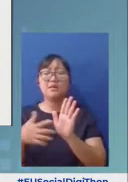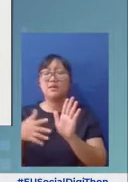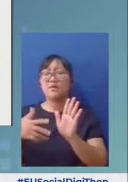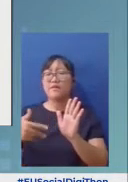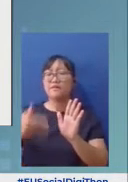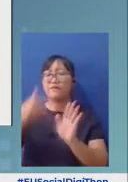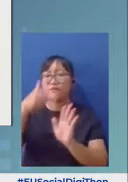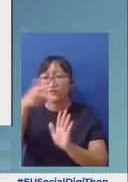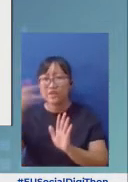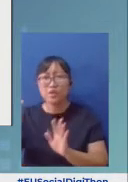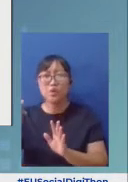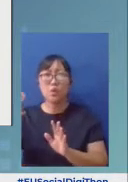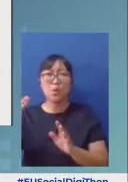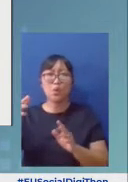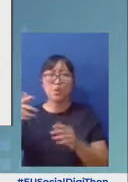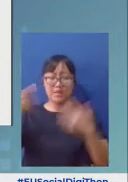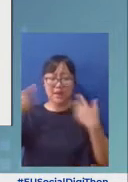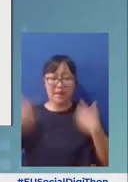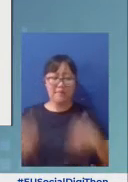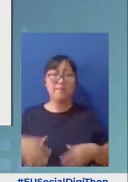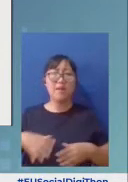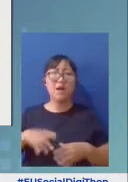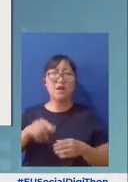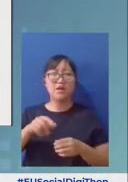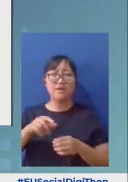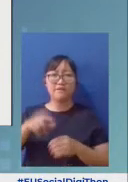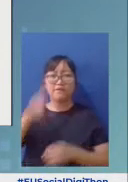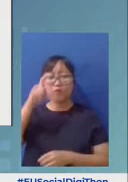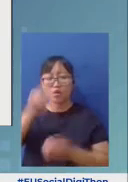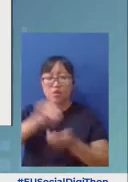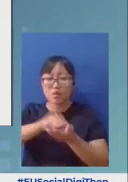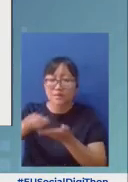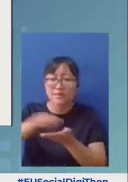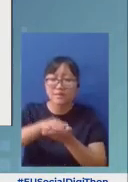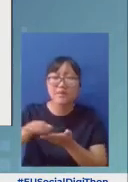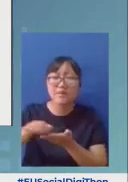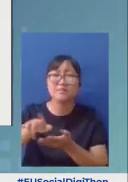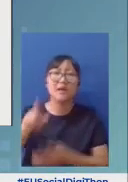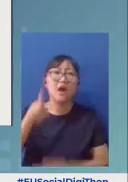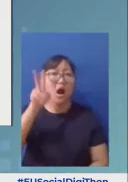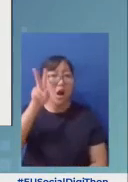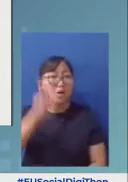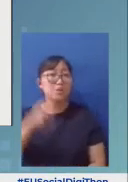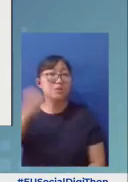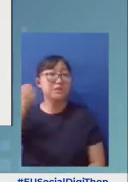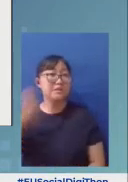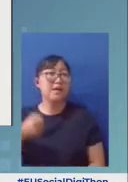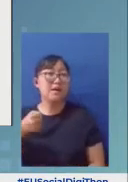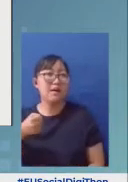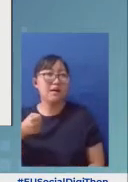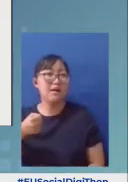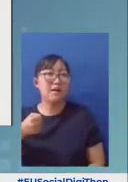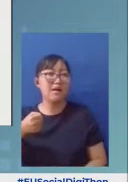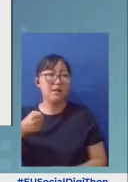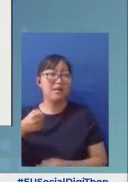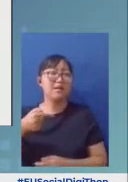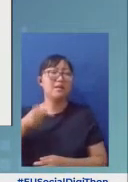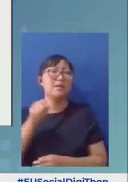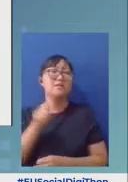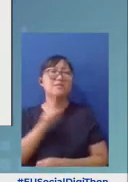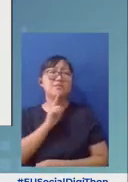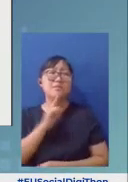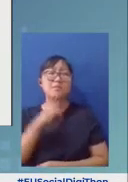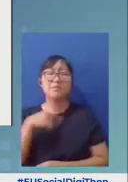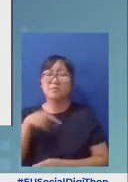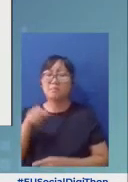kita, postingan tentang kita, jagain baik-baik adik-adik. Ini lebih kejam daripada yang kita pernah